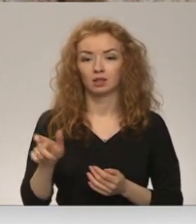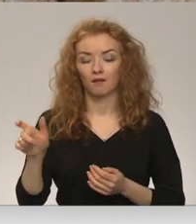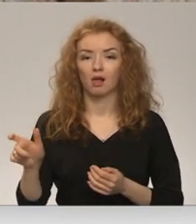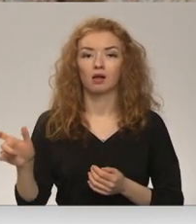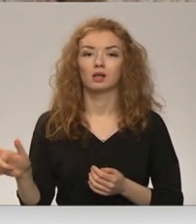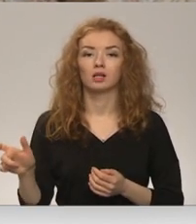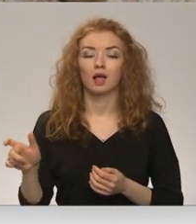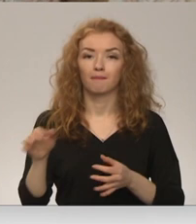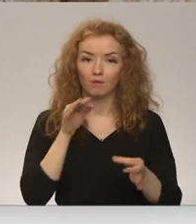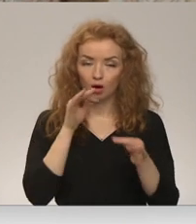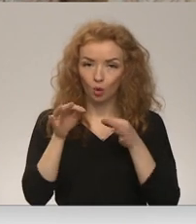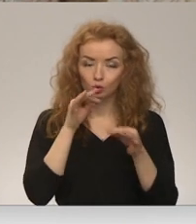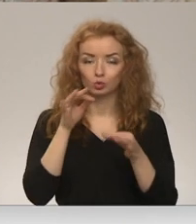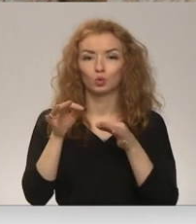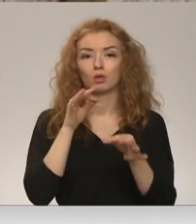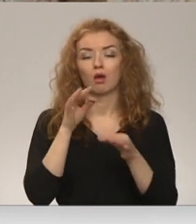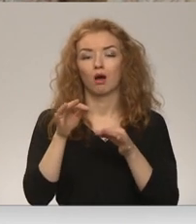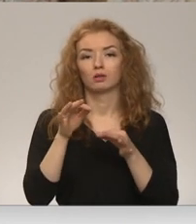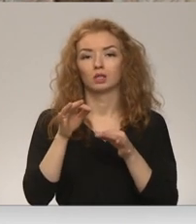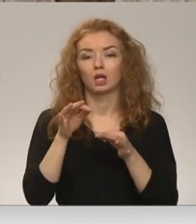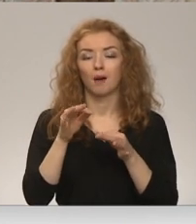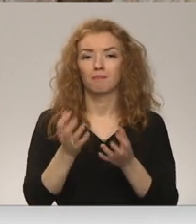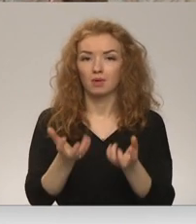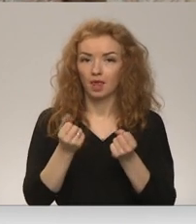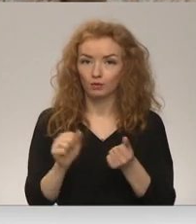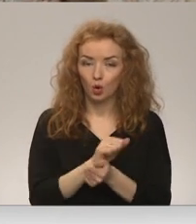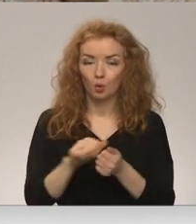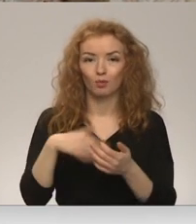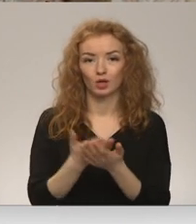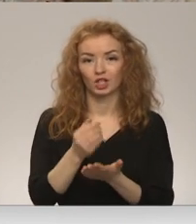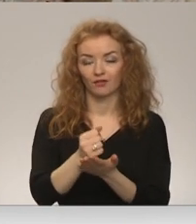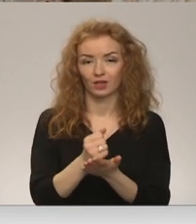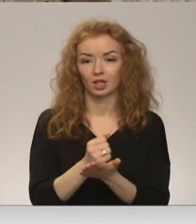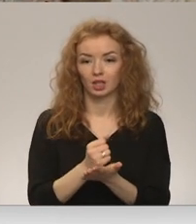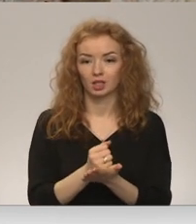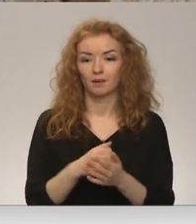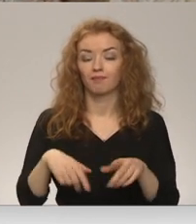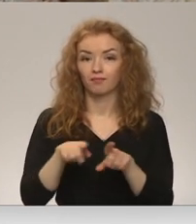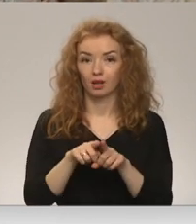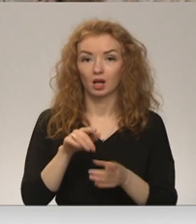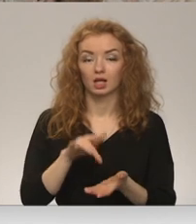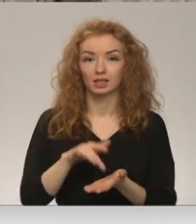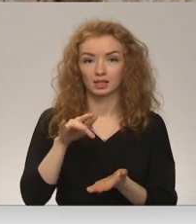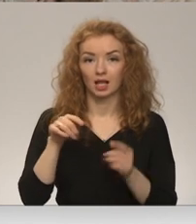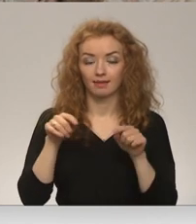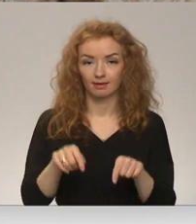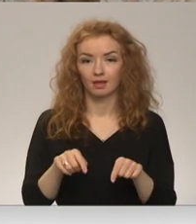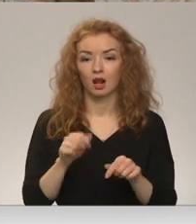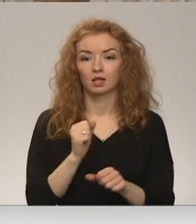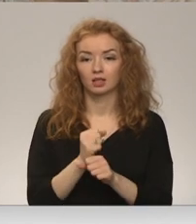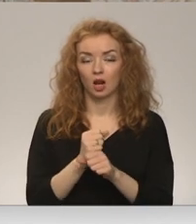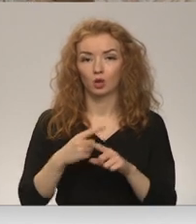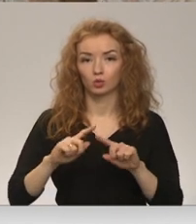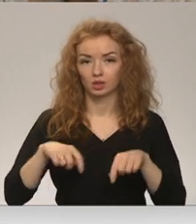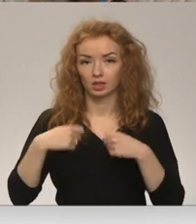kas konsultēs un pieņems dokumentus vīzu noformēšanai. Tāpatās centrā strādās un